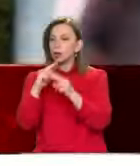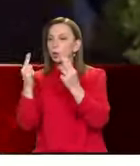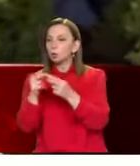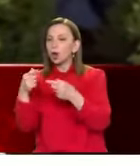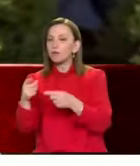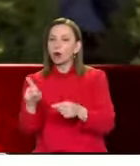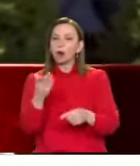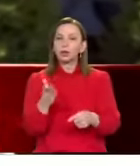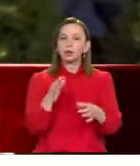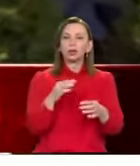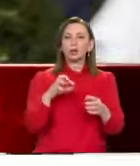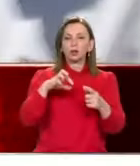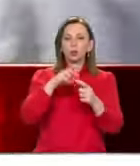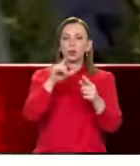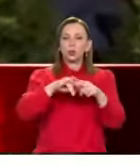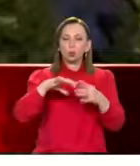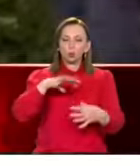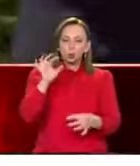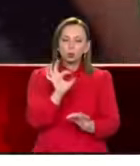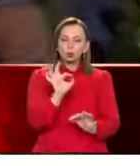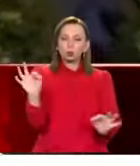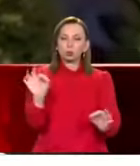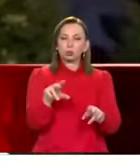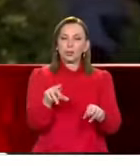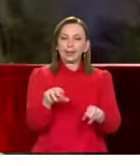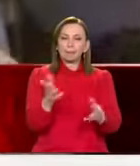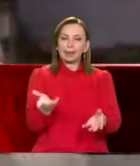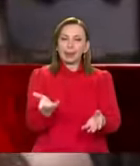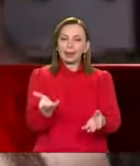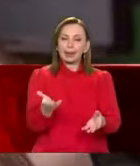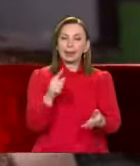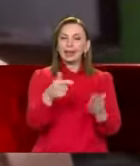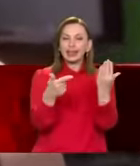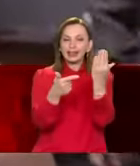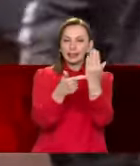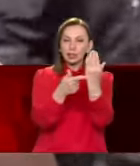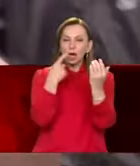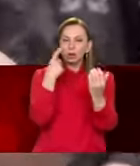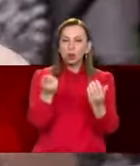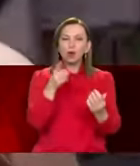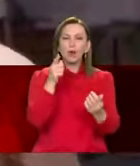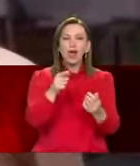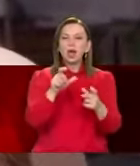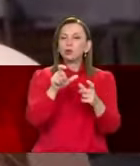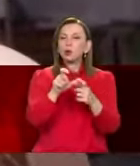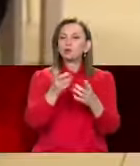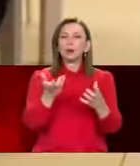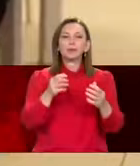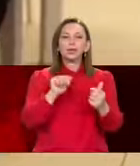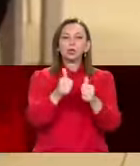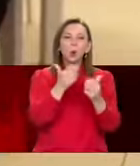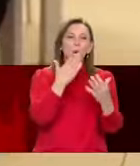var. Kodlanmış, yönlendirilmiş bir gençlik. Dijital ortamlarda asosyallik daha fazla ön plana geldiği